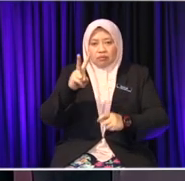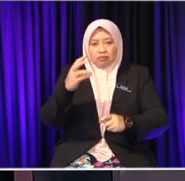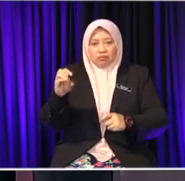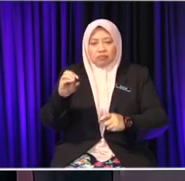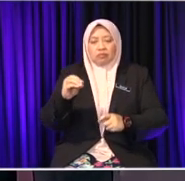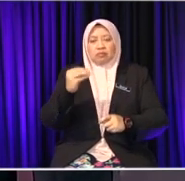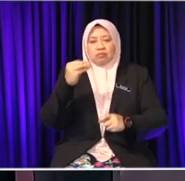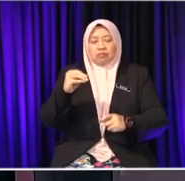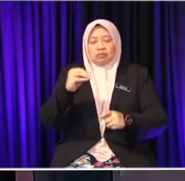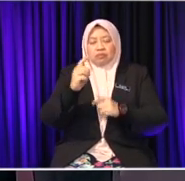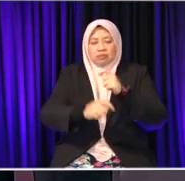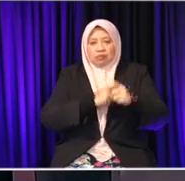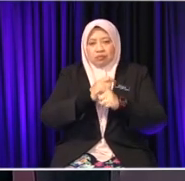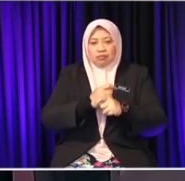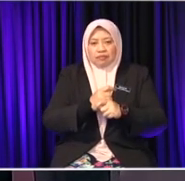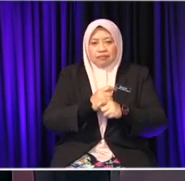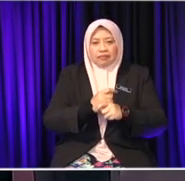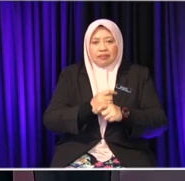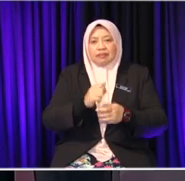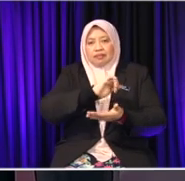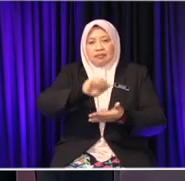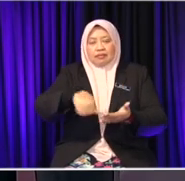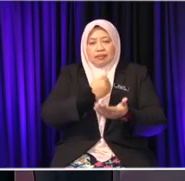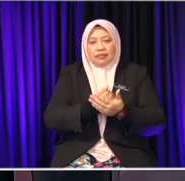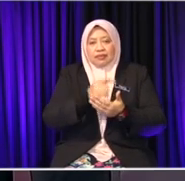setahun ataupun kurang lagi